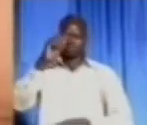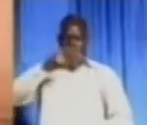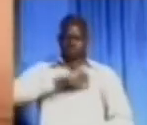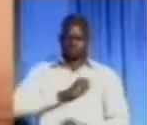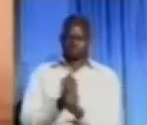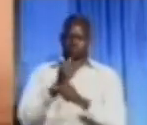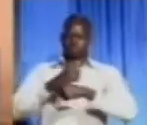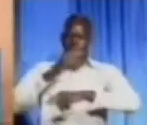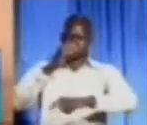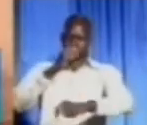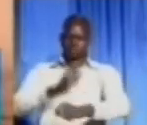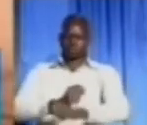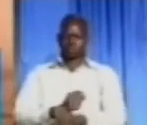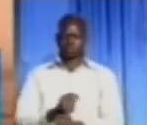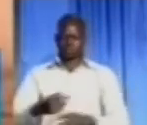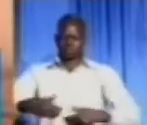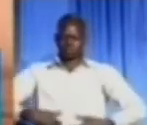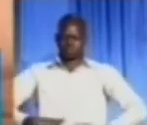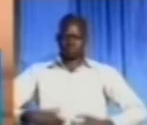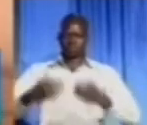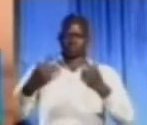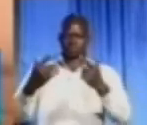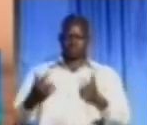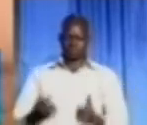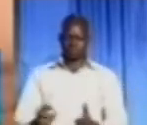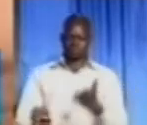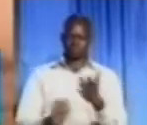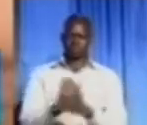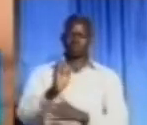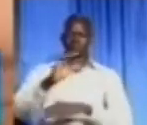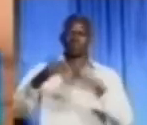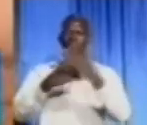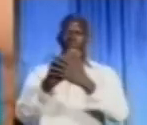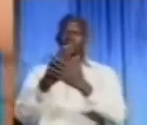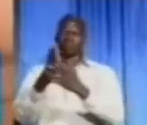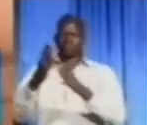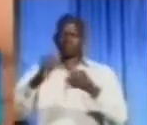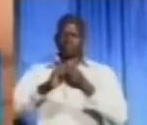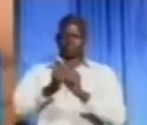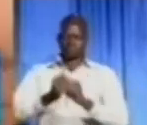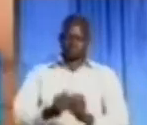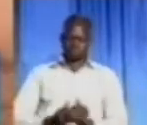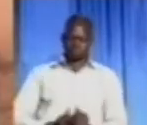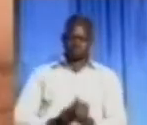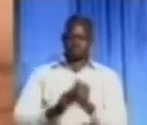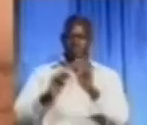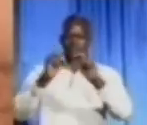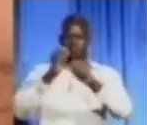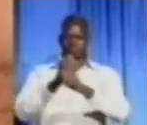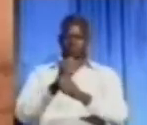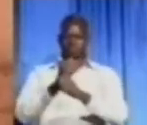des emplois pour les jeunes de la localité et lever toute inquiétude quant à la conduite des travaux à terme.